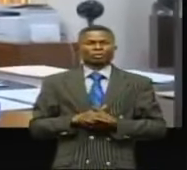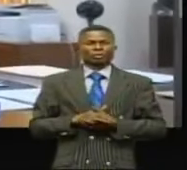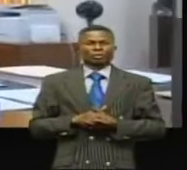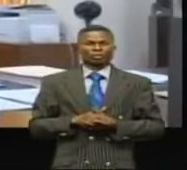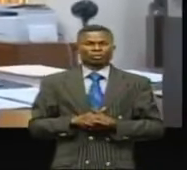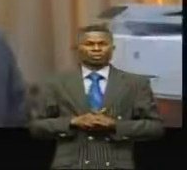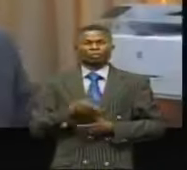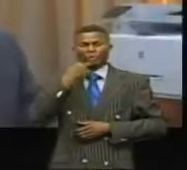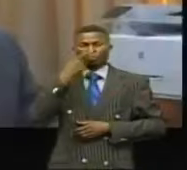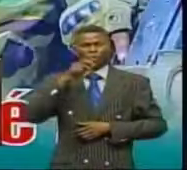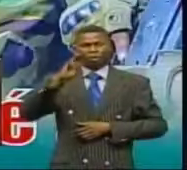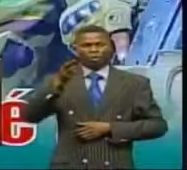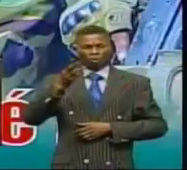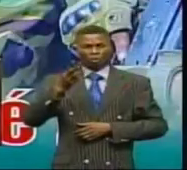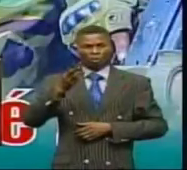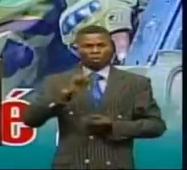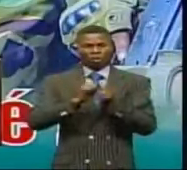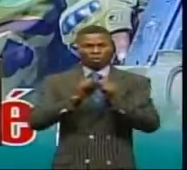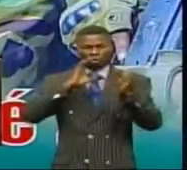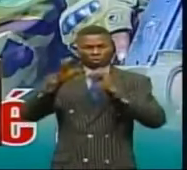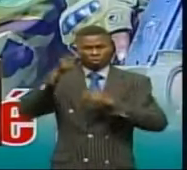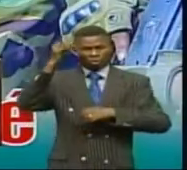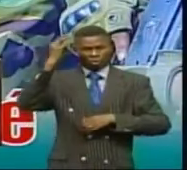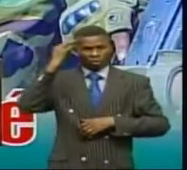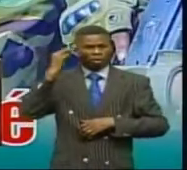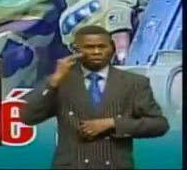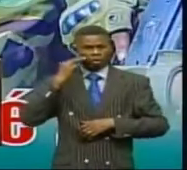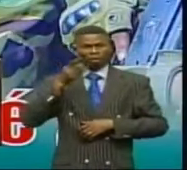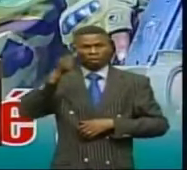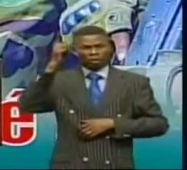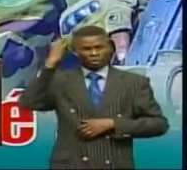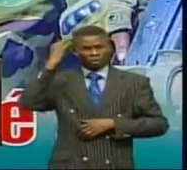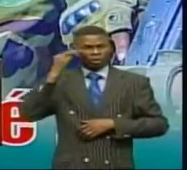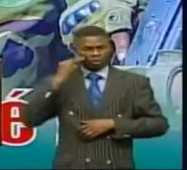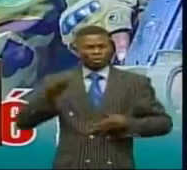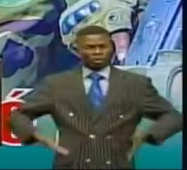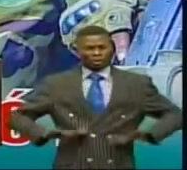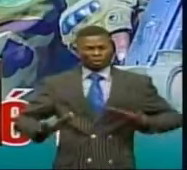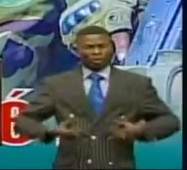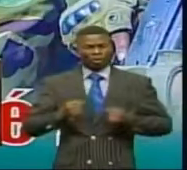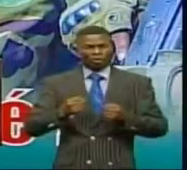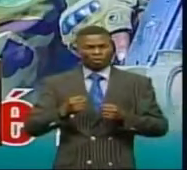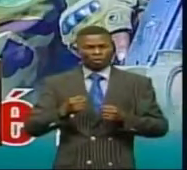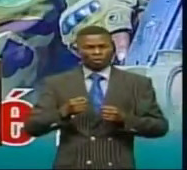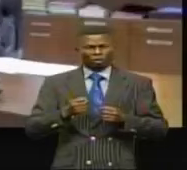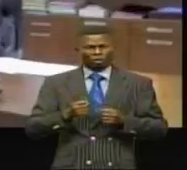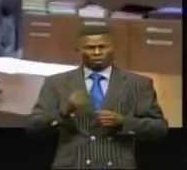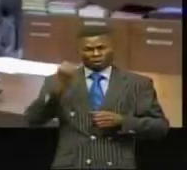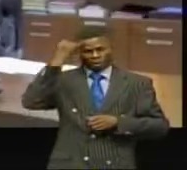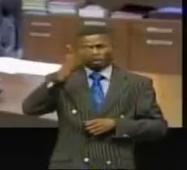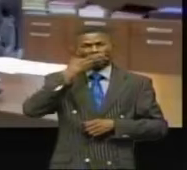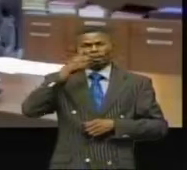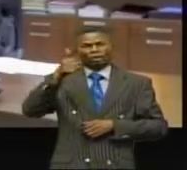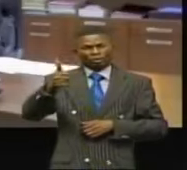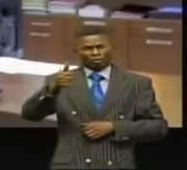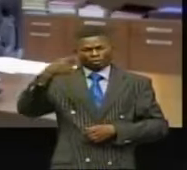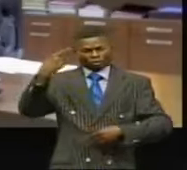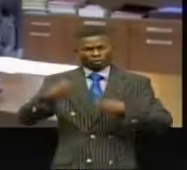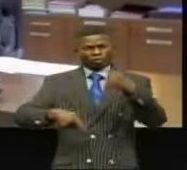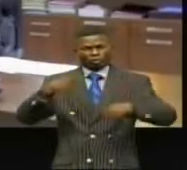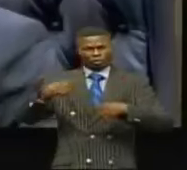Abordant le troisième point de sa communication, le Premier ministre a salué l'issue positive des discussions entre